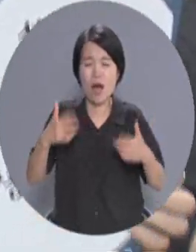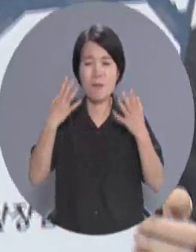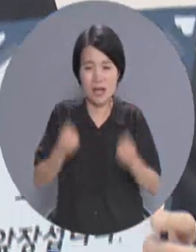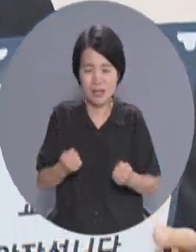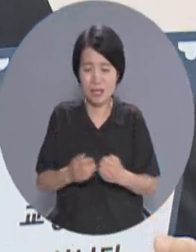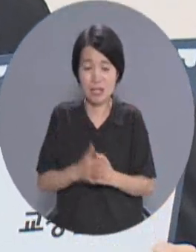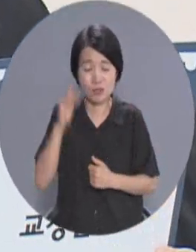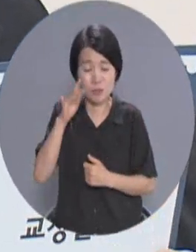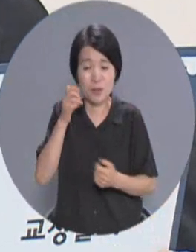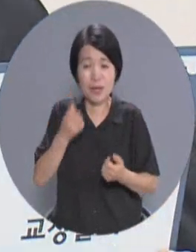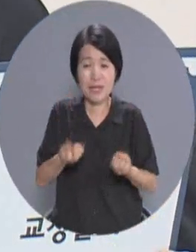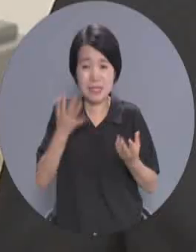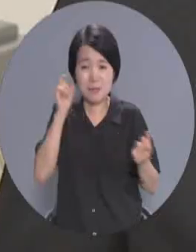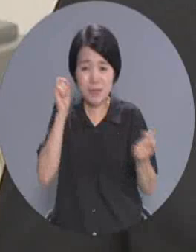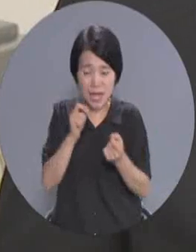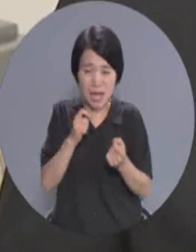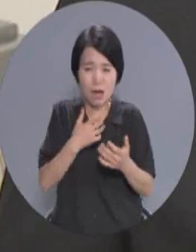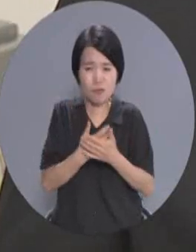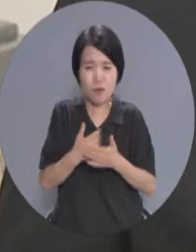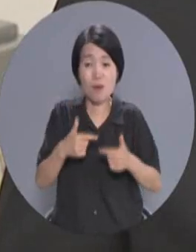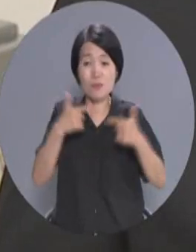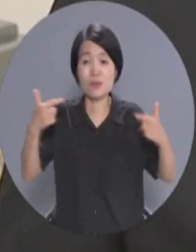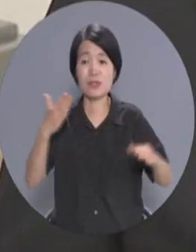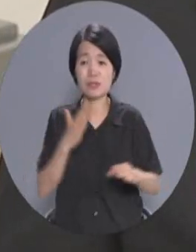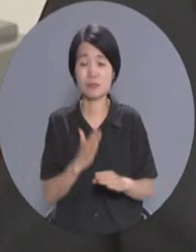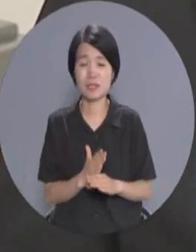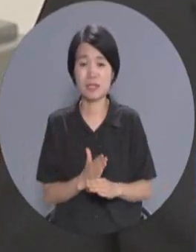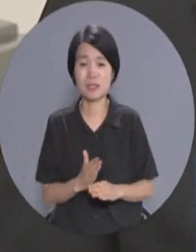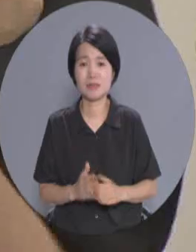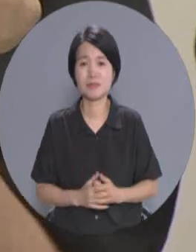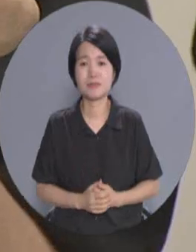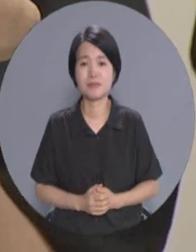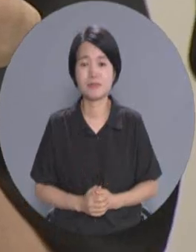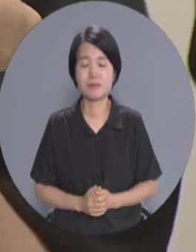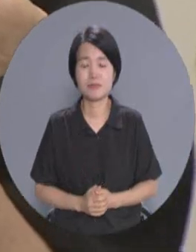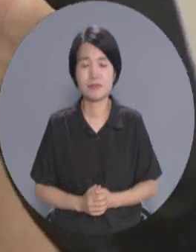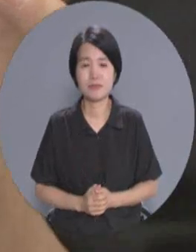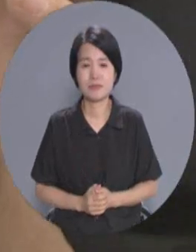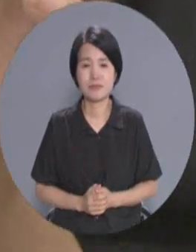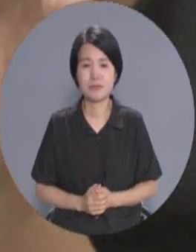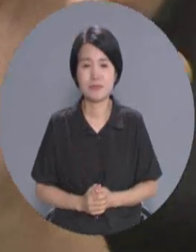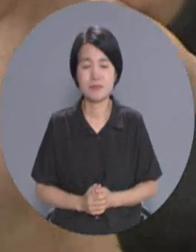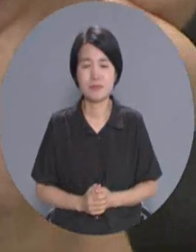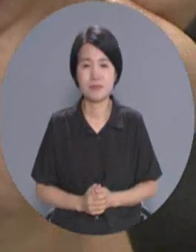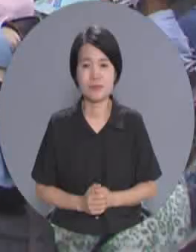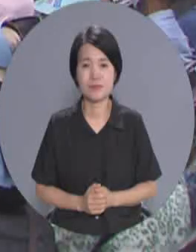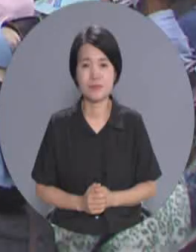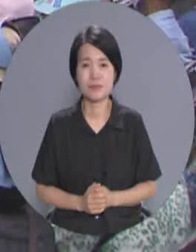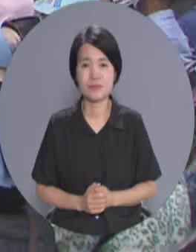행사를 앞두고 긴장감은 점점 높아지고 있습니다. MBC 뉴스 임지은입니다.